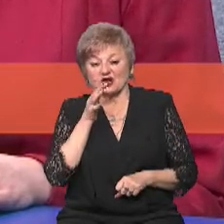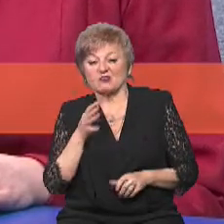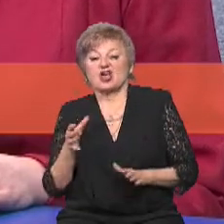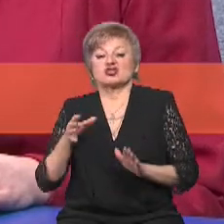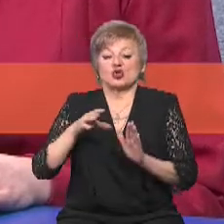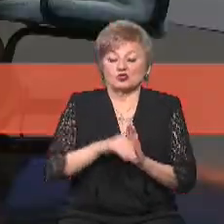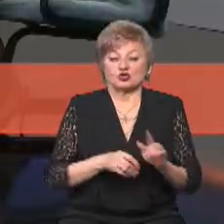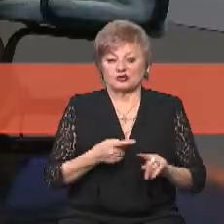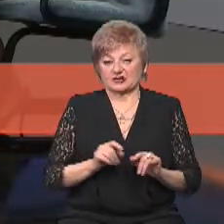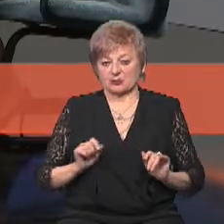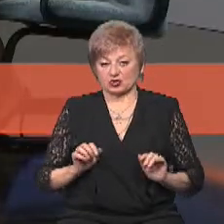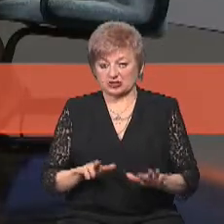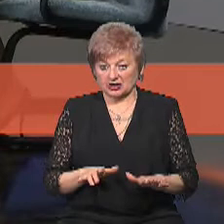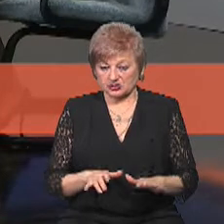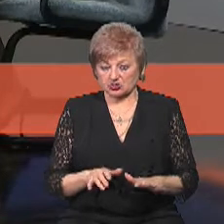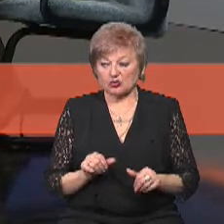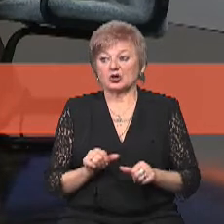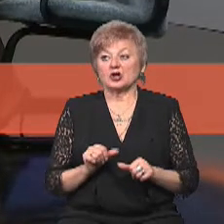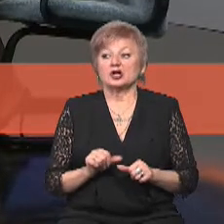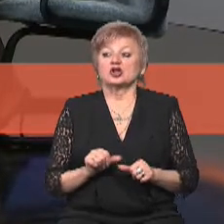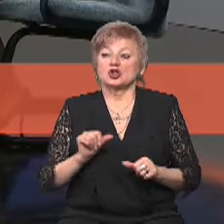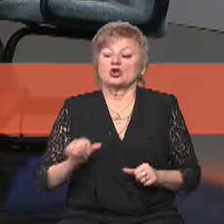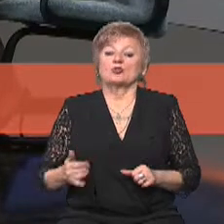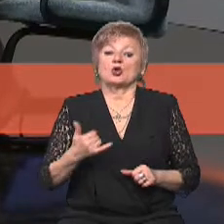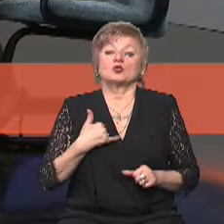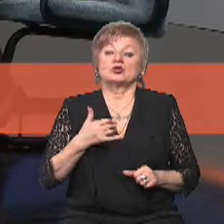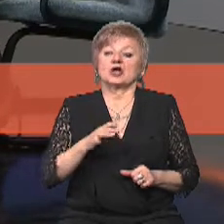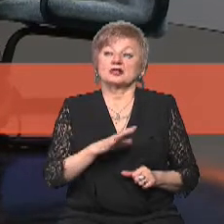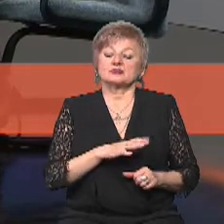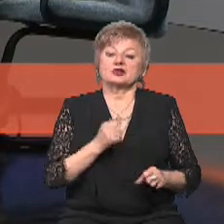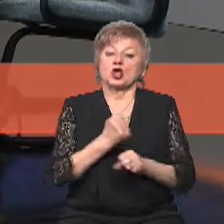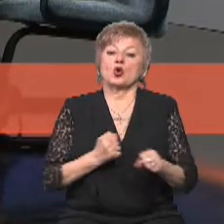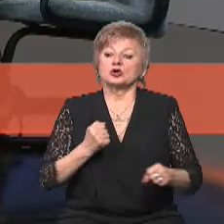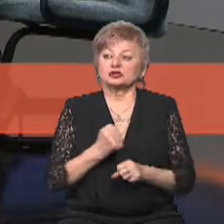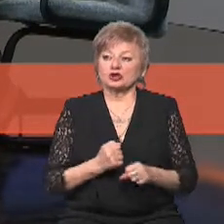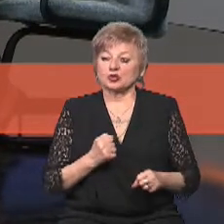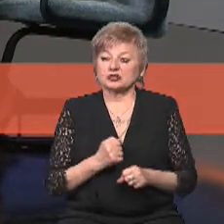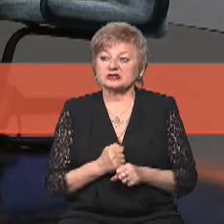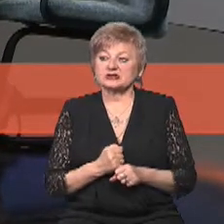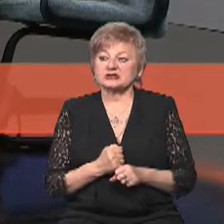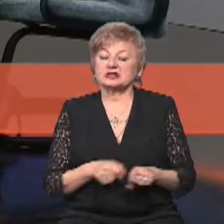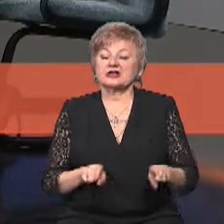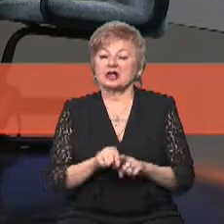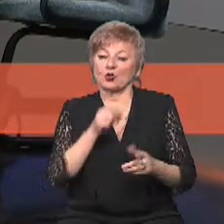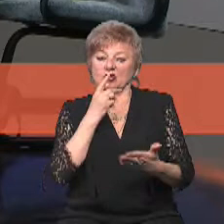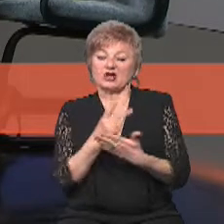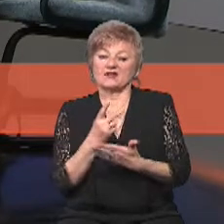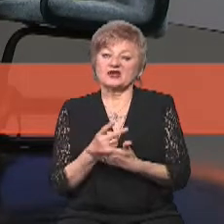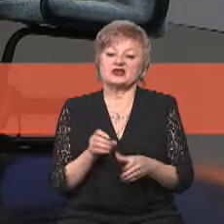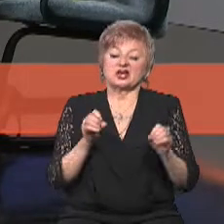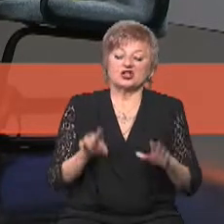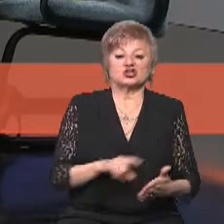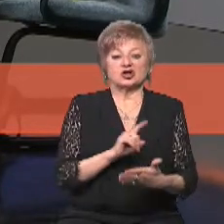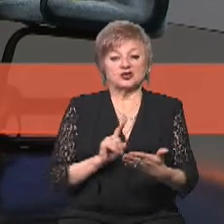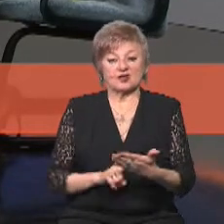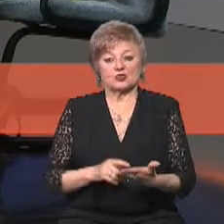до цього процесу. Зокрема, ну, в нас було пропрацьовано в цій координаційній раді таке бачення якби вирішення питання,